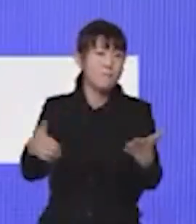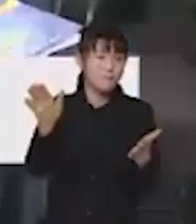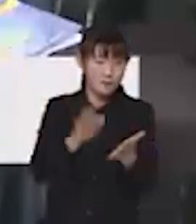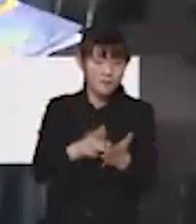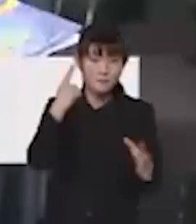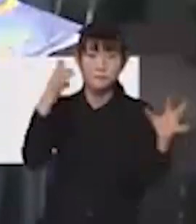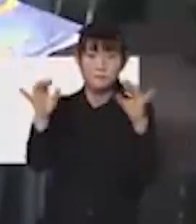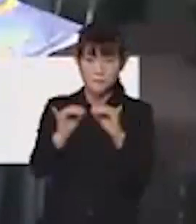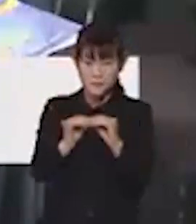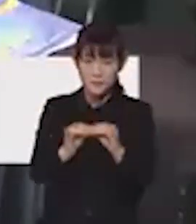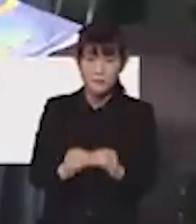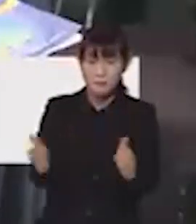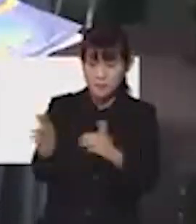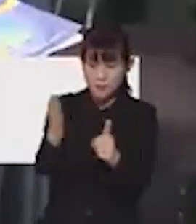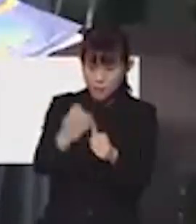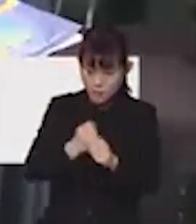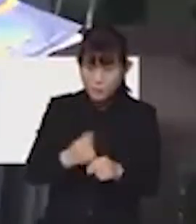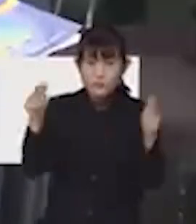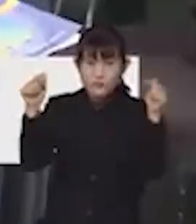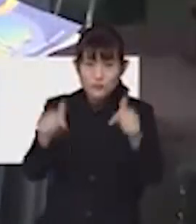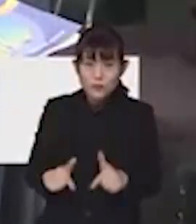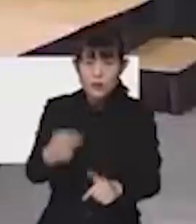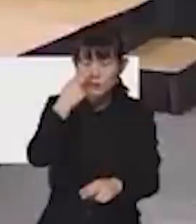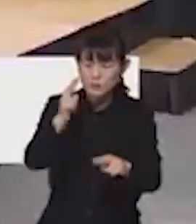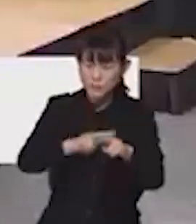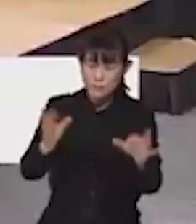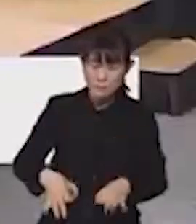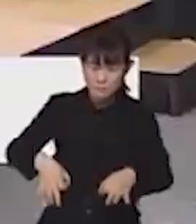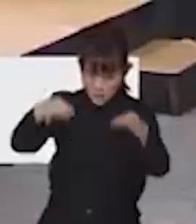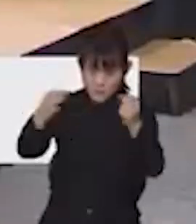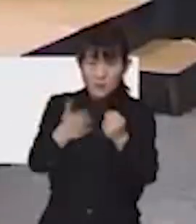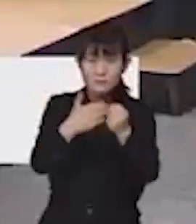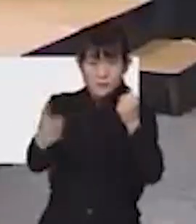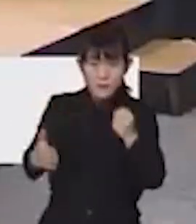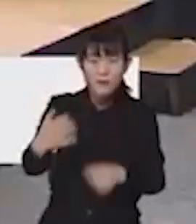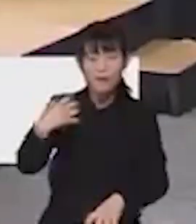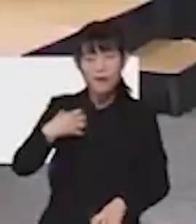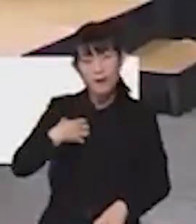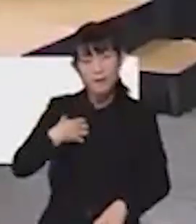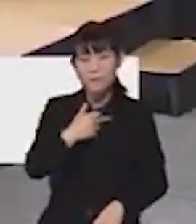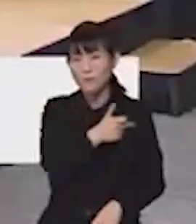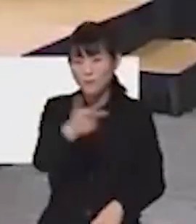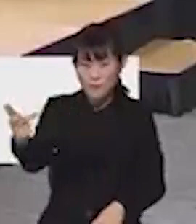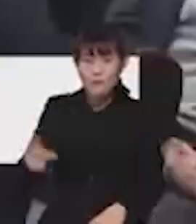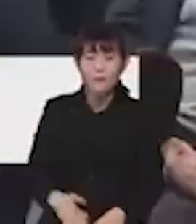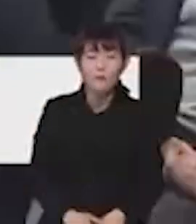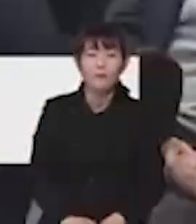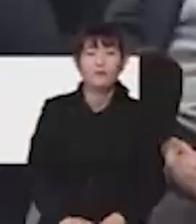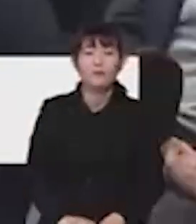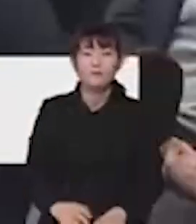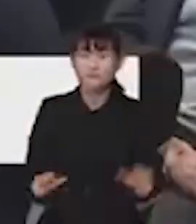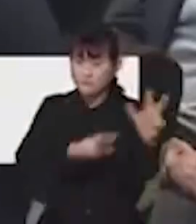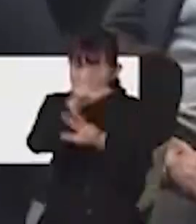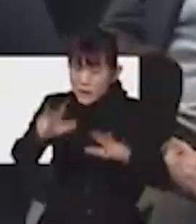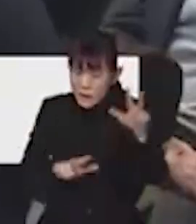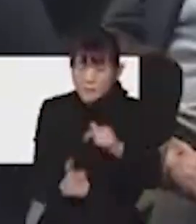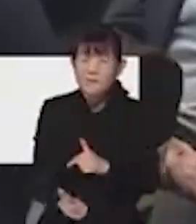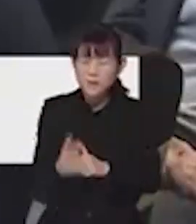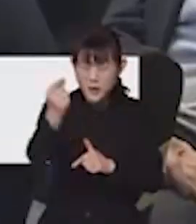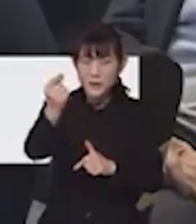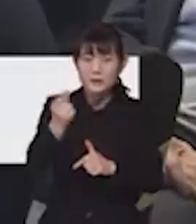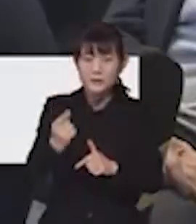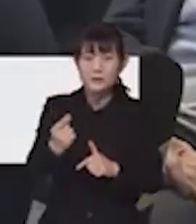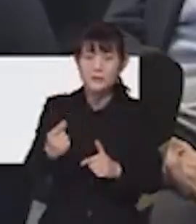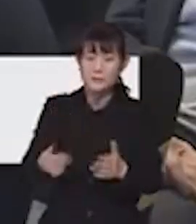있습니다. 어획량 감소와 유가 상승 등으로 생산비 부담이 커지자 기왕 할 거면 빨리 신안